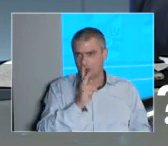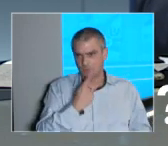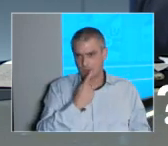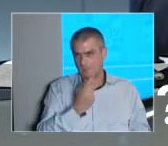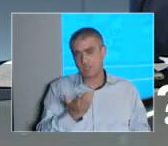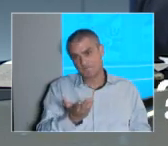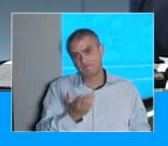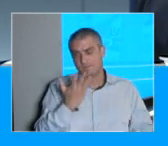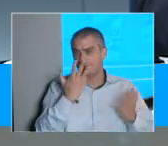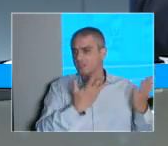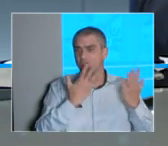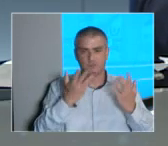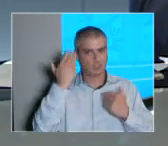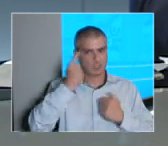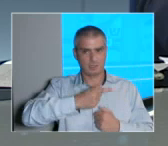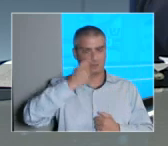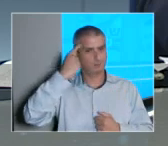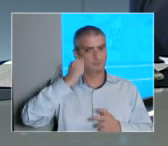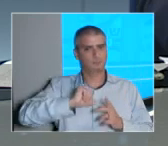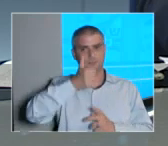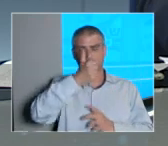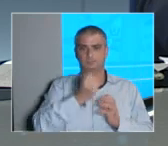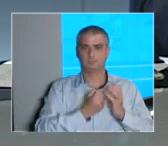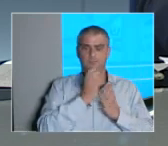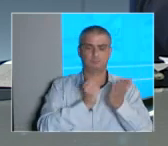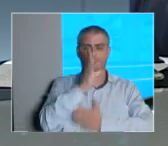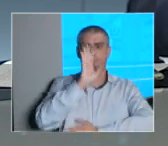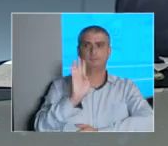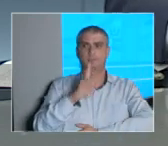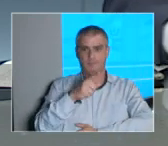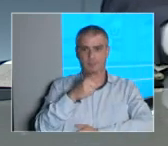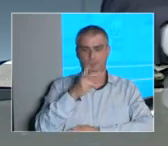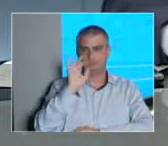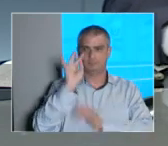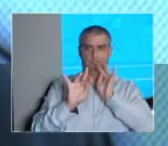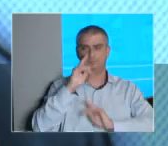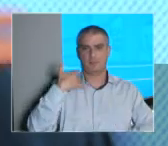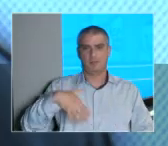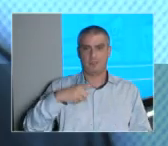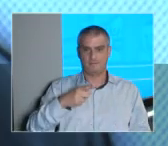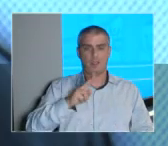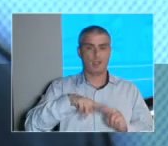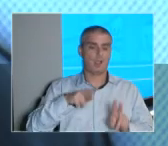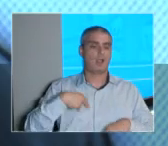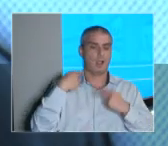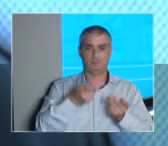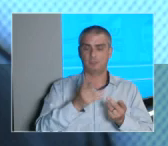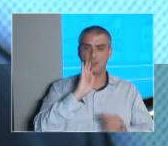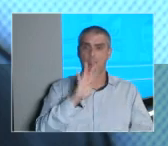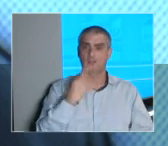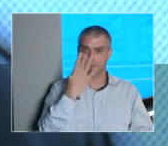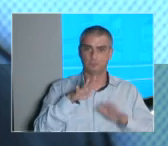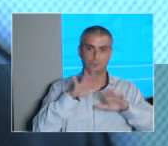לומר, במידה רבה, ב-99 היית בראש החץ, שהביא להדחתו של נתניהו, יצאת נגדו בחריפות, חזרת אחר כך למשך